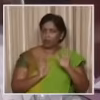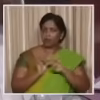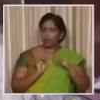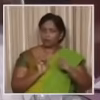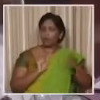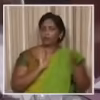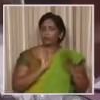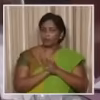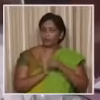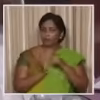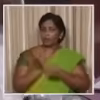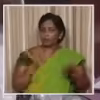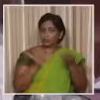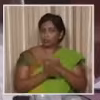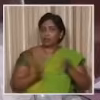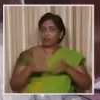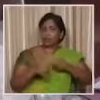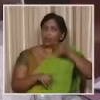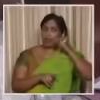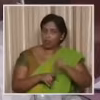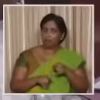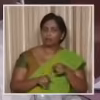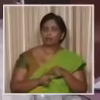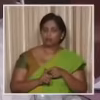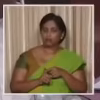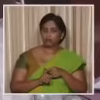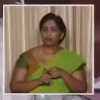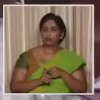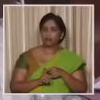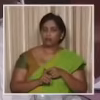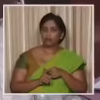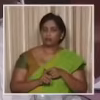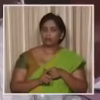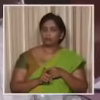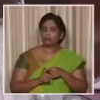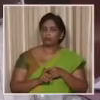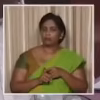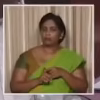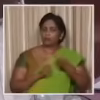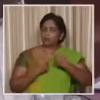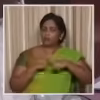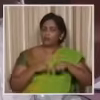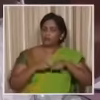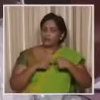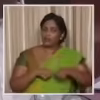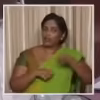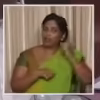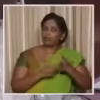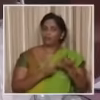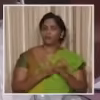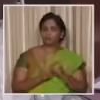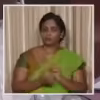සමග ඇති කරගත් කිවිසුම් වලට කැබිනට් අනුමැතිය තියෙනවා ඒ වගේම ආවරණ අනුමැතිය සෑම වියදමකටම අරන් තියෙනවා